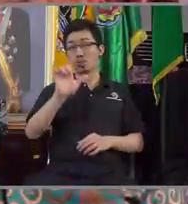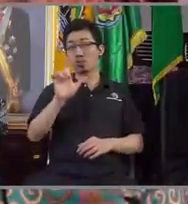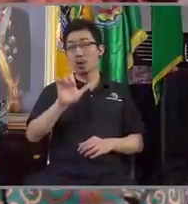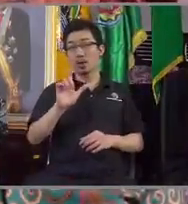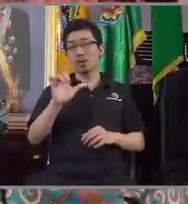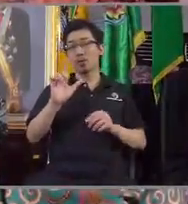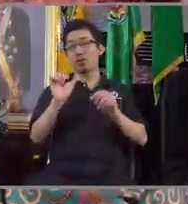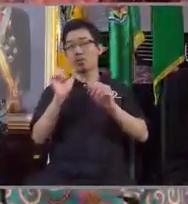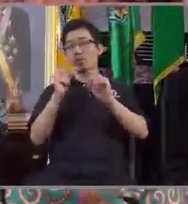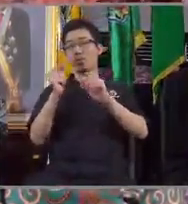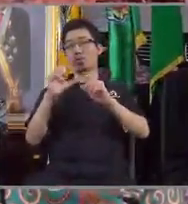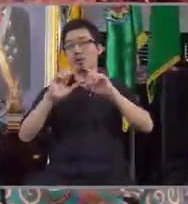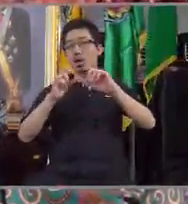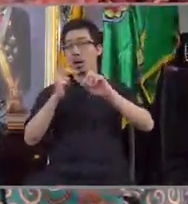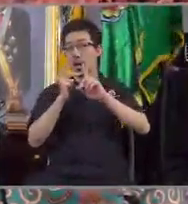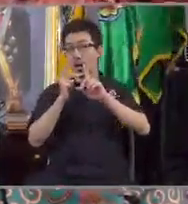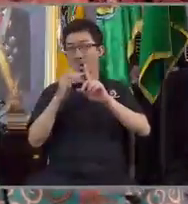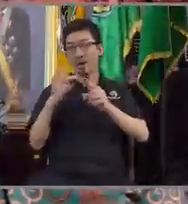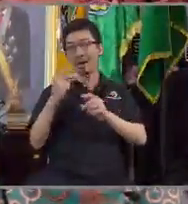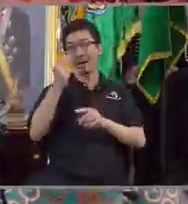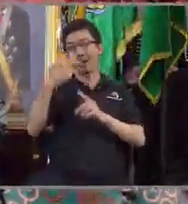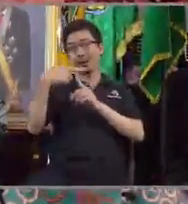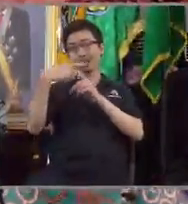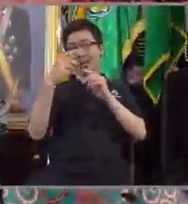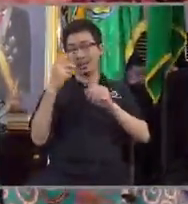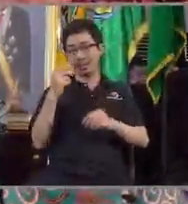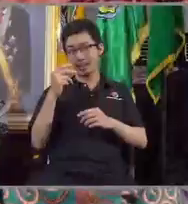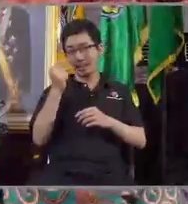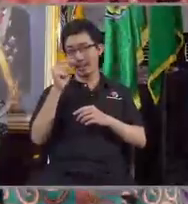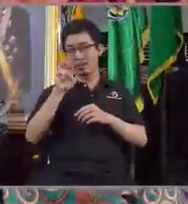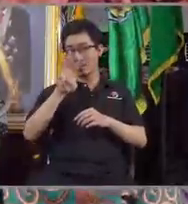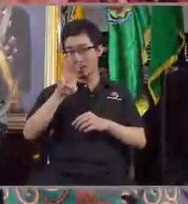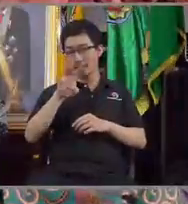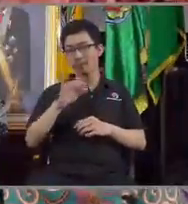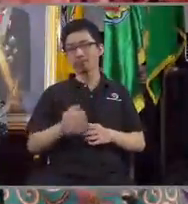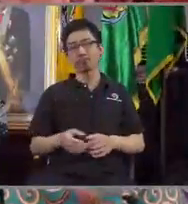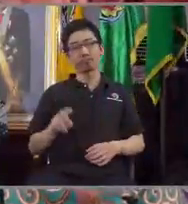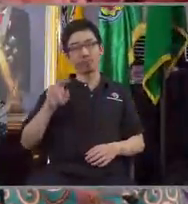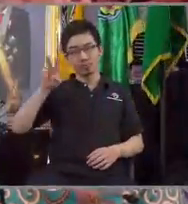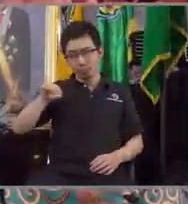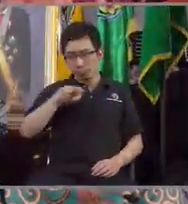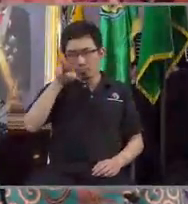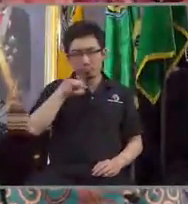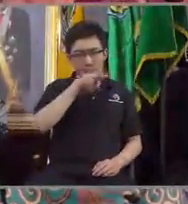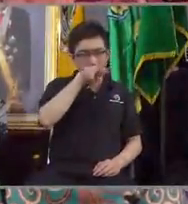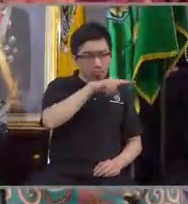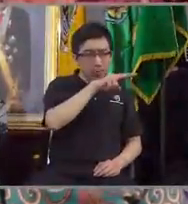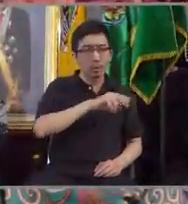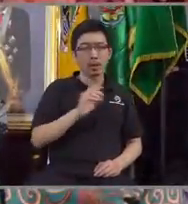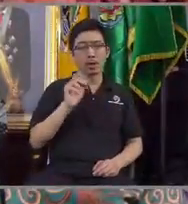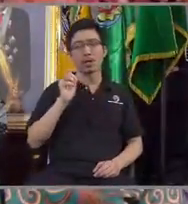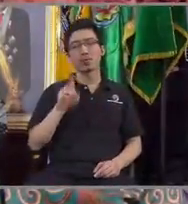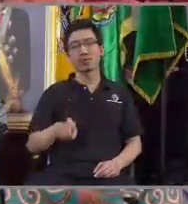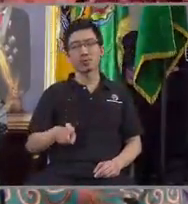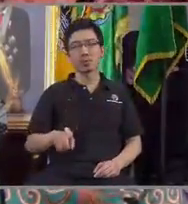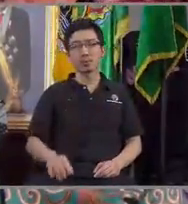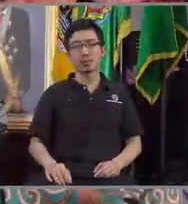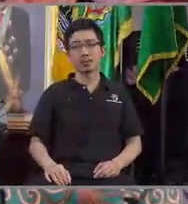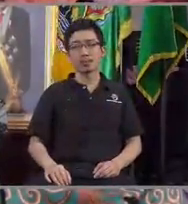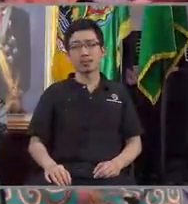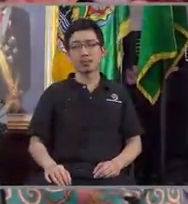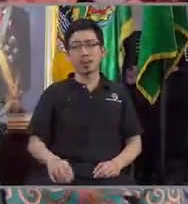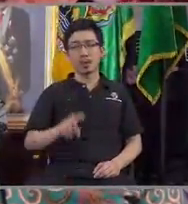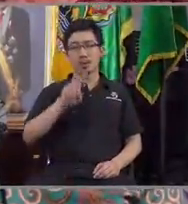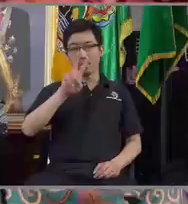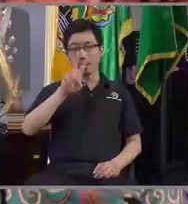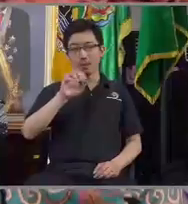rtrw yang juga sudah disediakan anggaran ini harus terus-menerus memfasilitasi alam validasi data